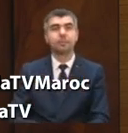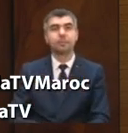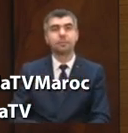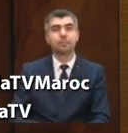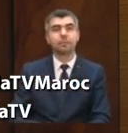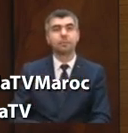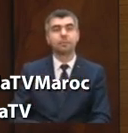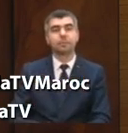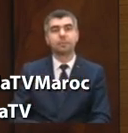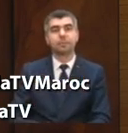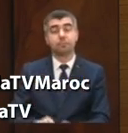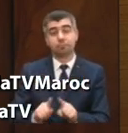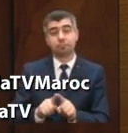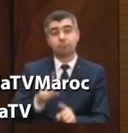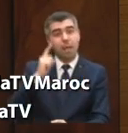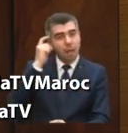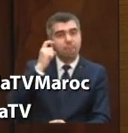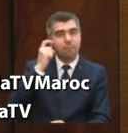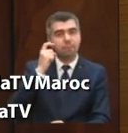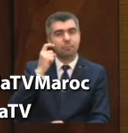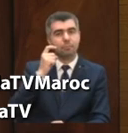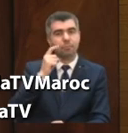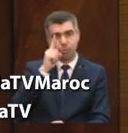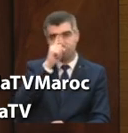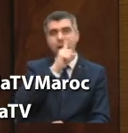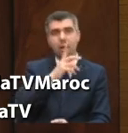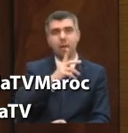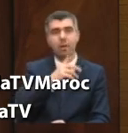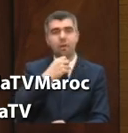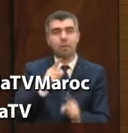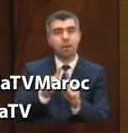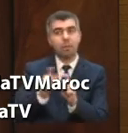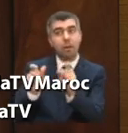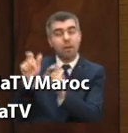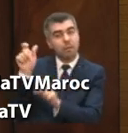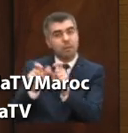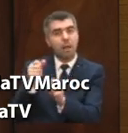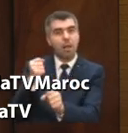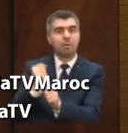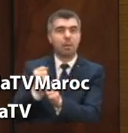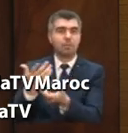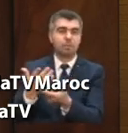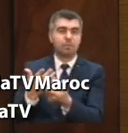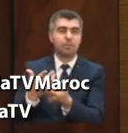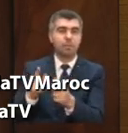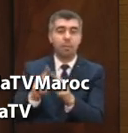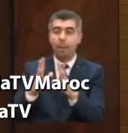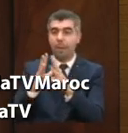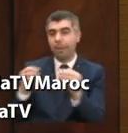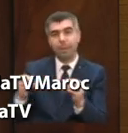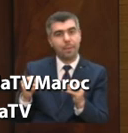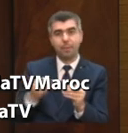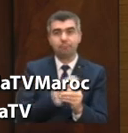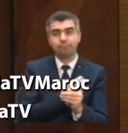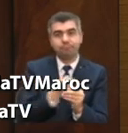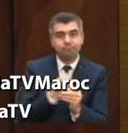نرجع نتمنى أن تفكروا بشكل منطقي وتفكروا في المصلحة ديال العاملات والعمال في غياب ظروف السلامة